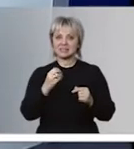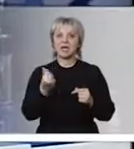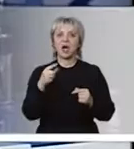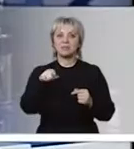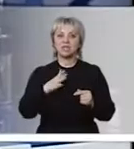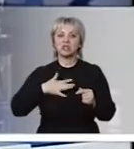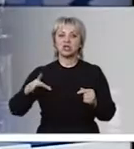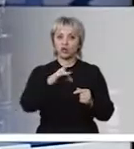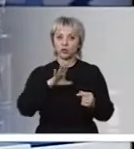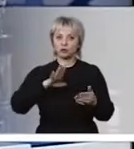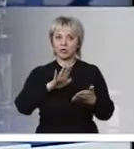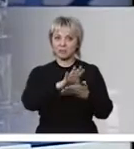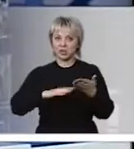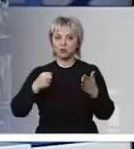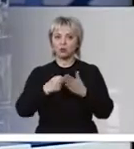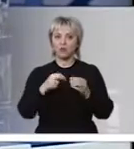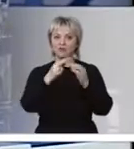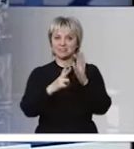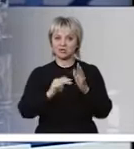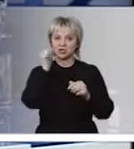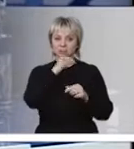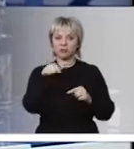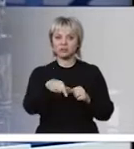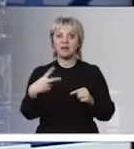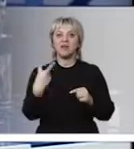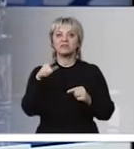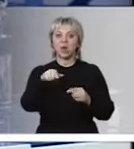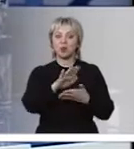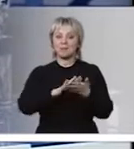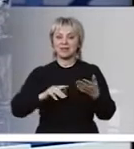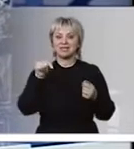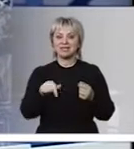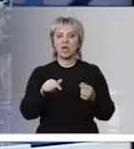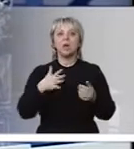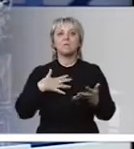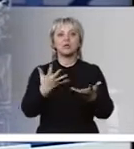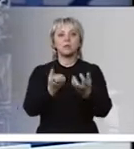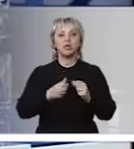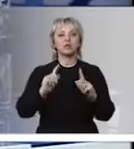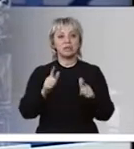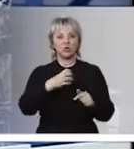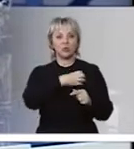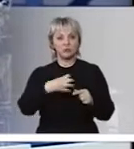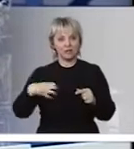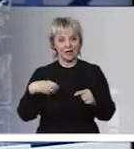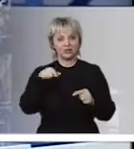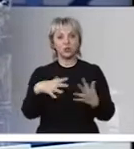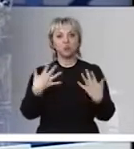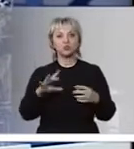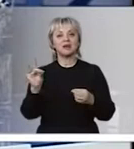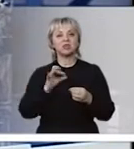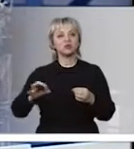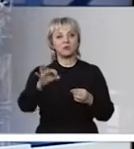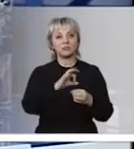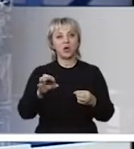Наш региональный был продлен до 2018 года. Это было второе продление. И мы получили согласие губернатора уже